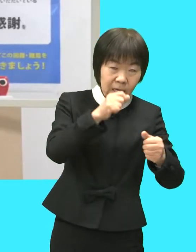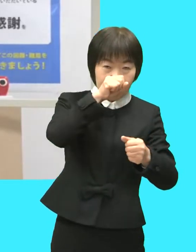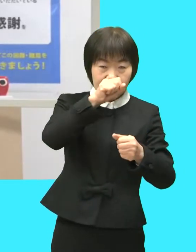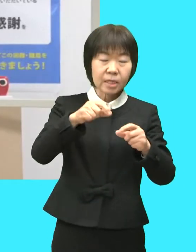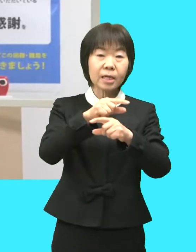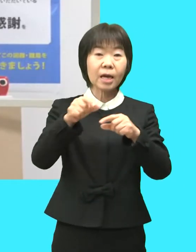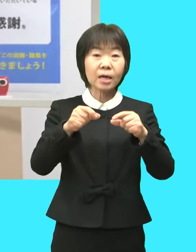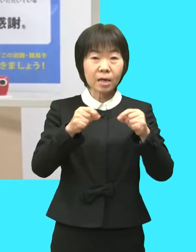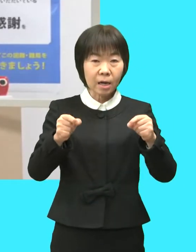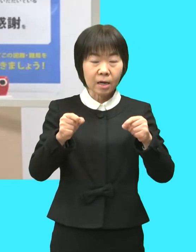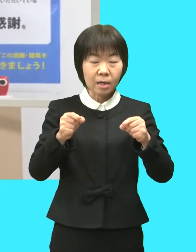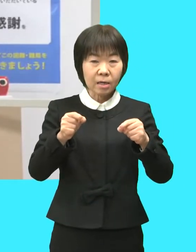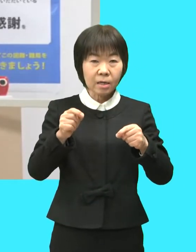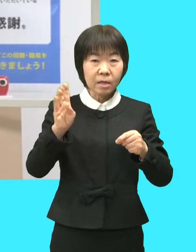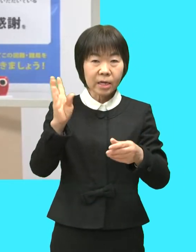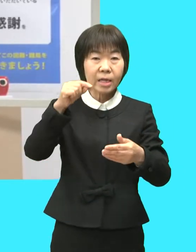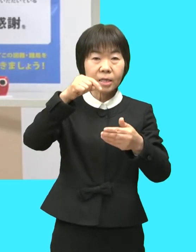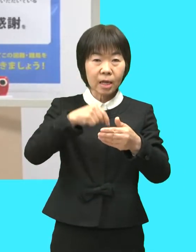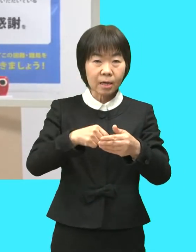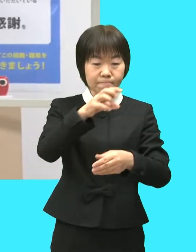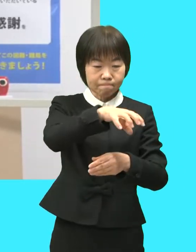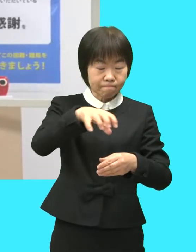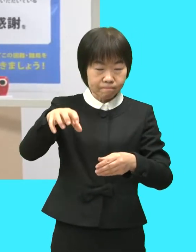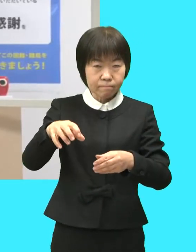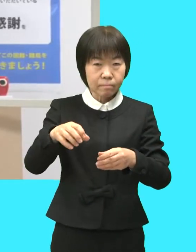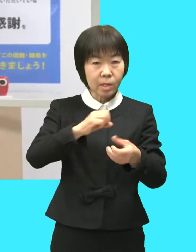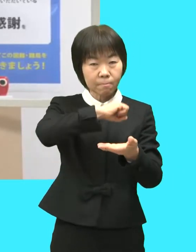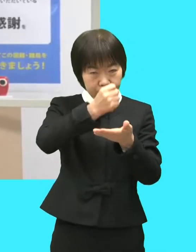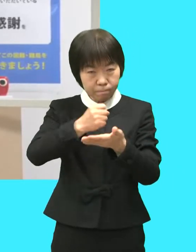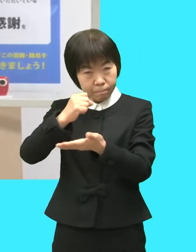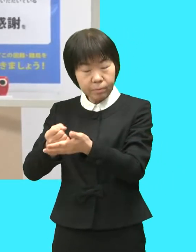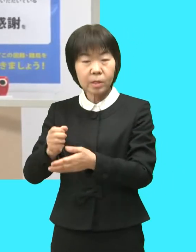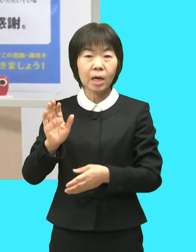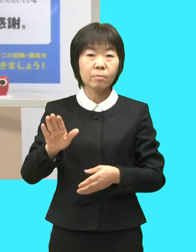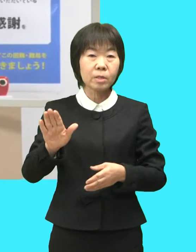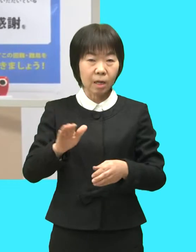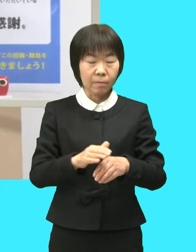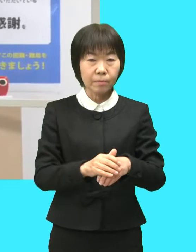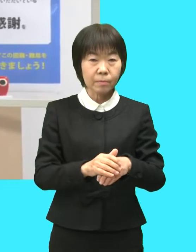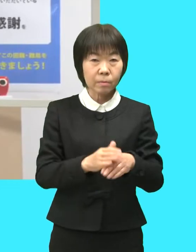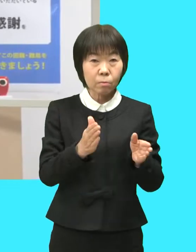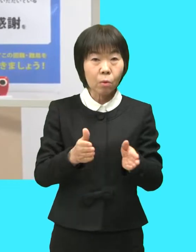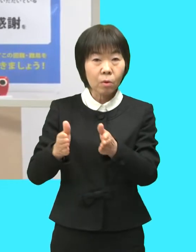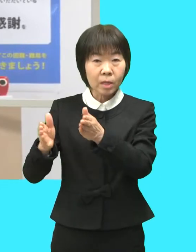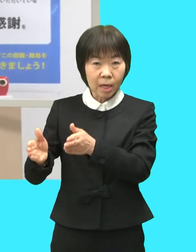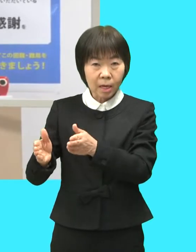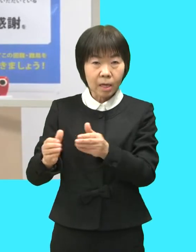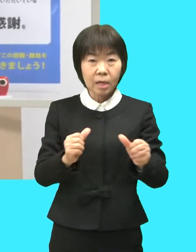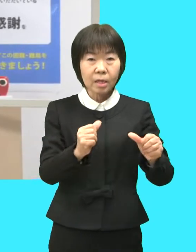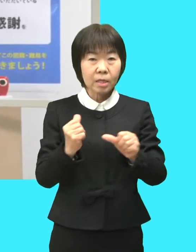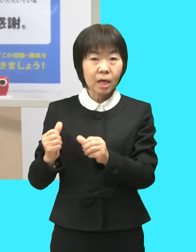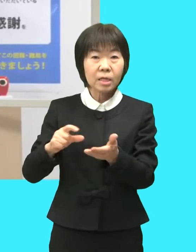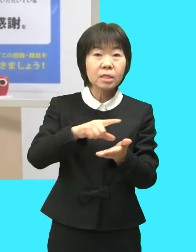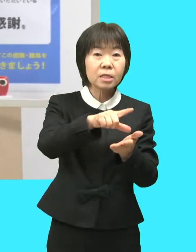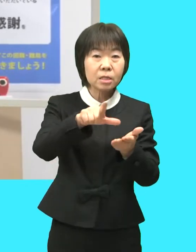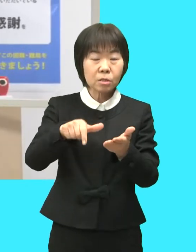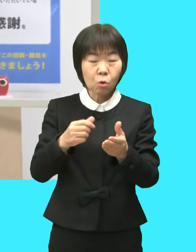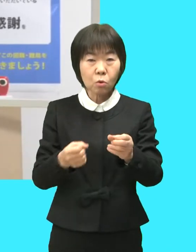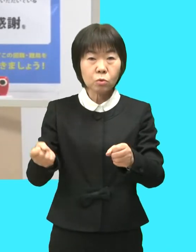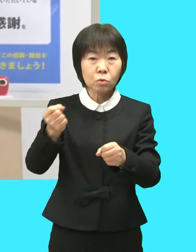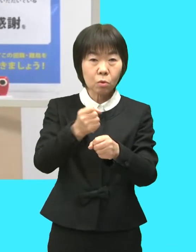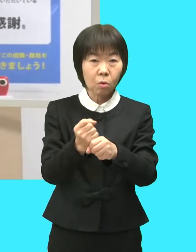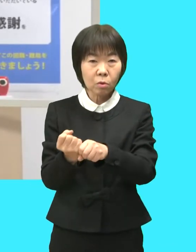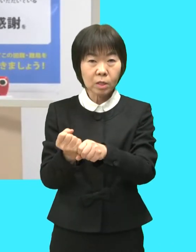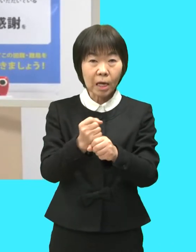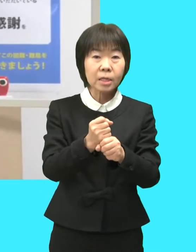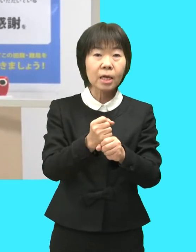が県内各地で花開きました。一方で避難地域の復興